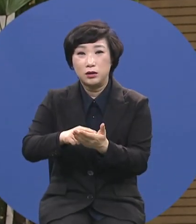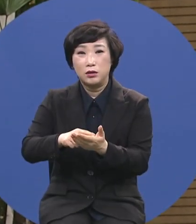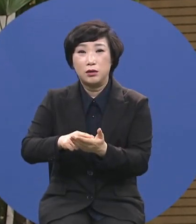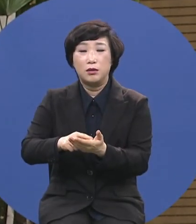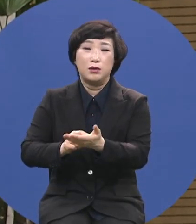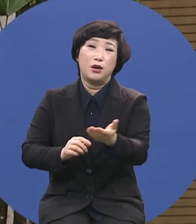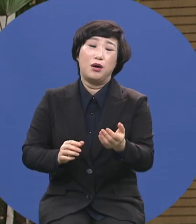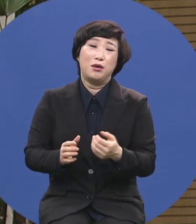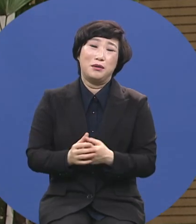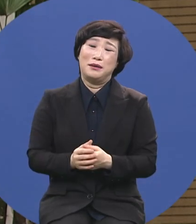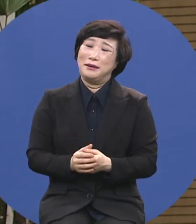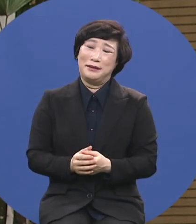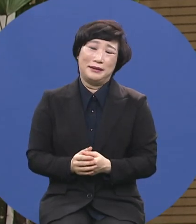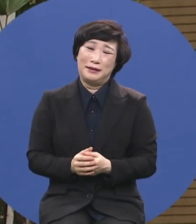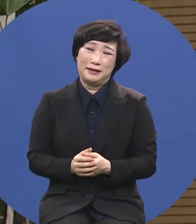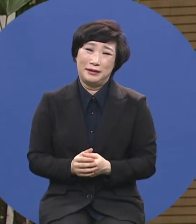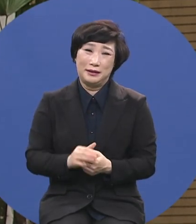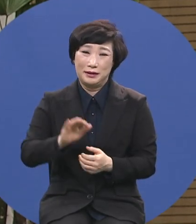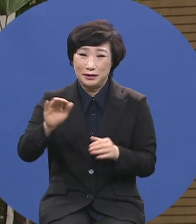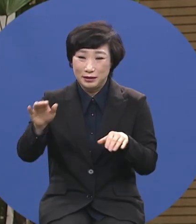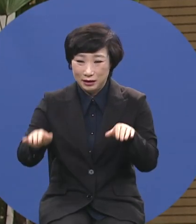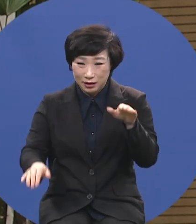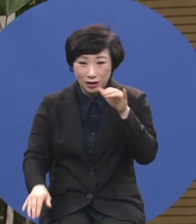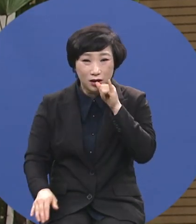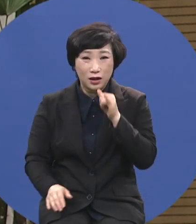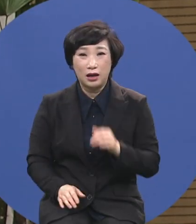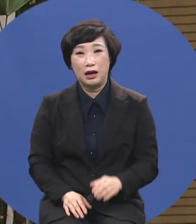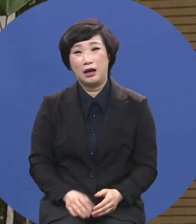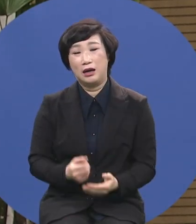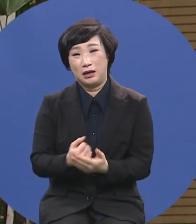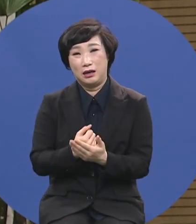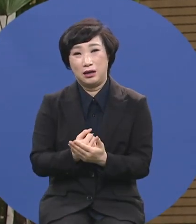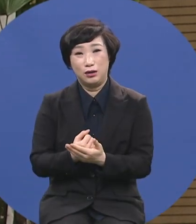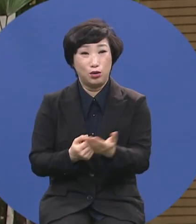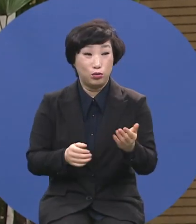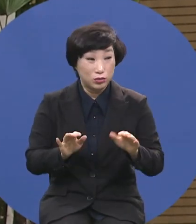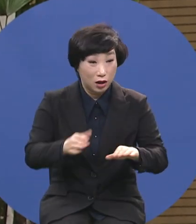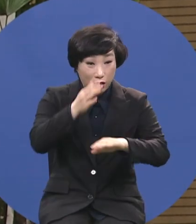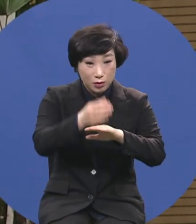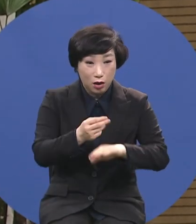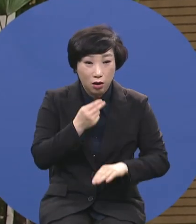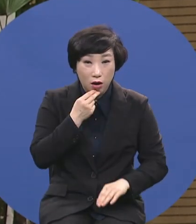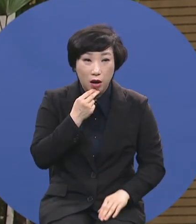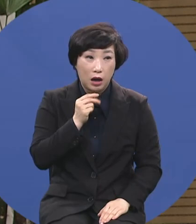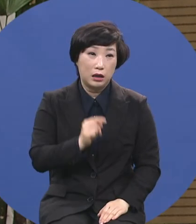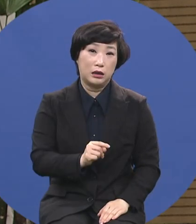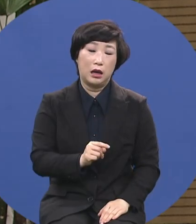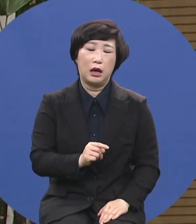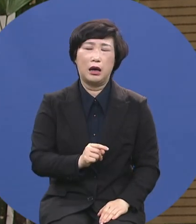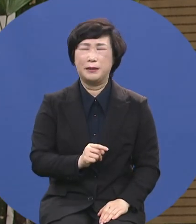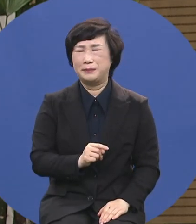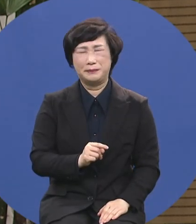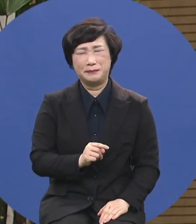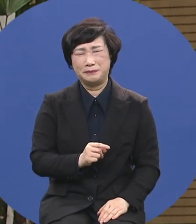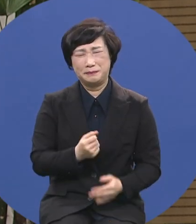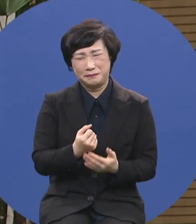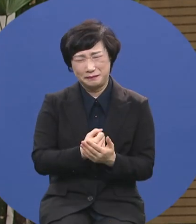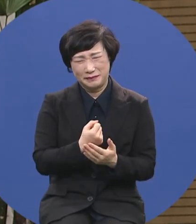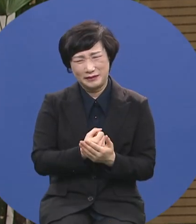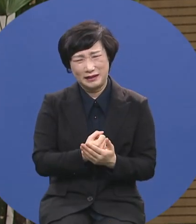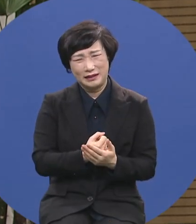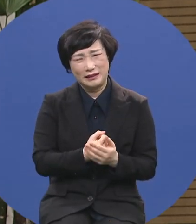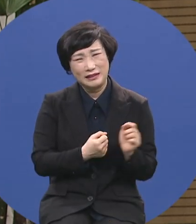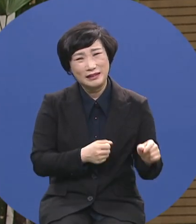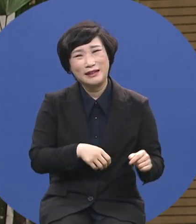불의 골처럼 빠뜨리고 말아버린다는 거. 그러니 감사가 없는 것이 얼마나 정말로